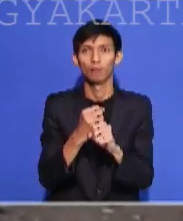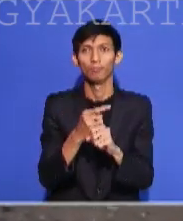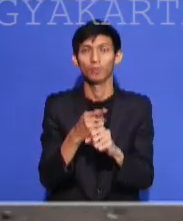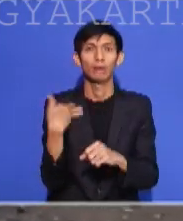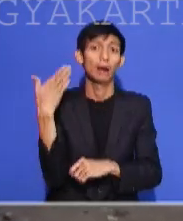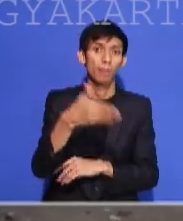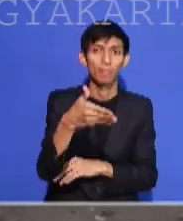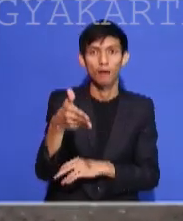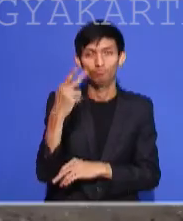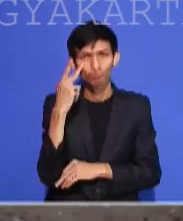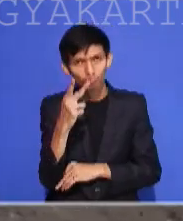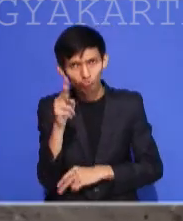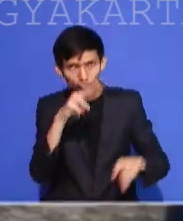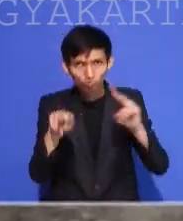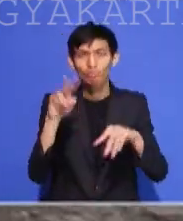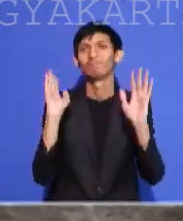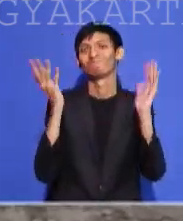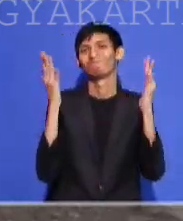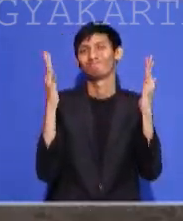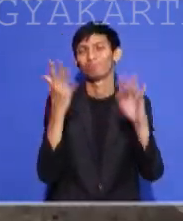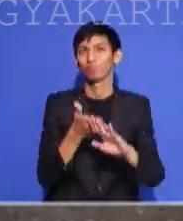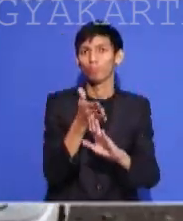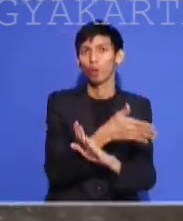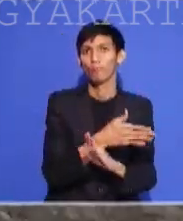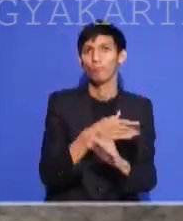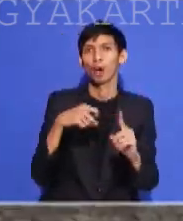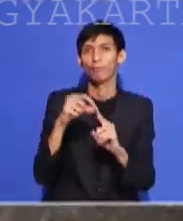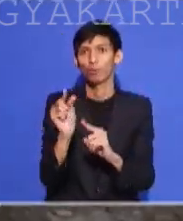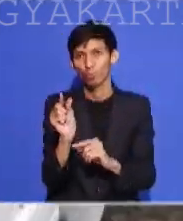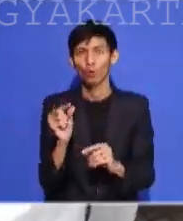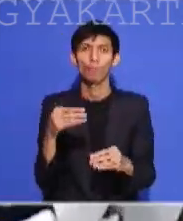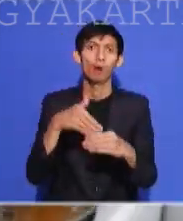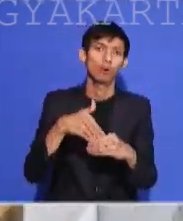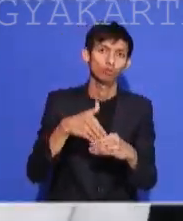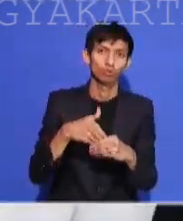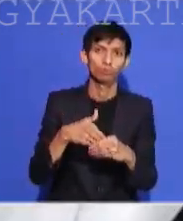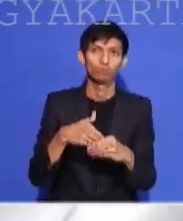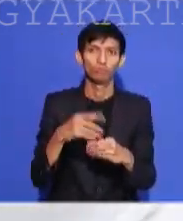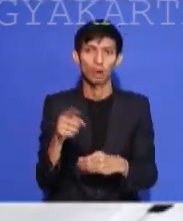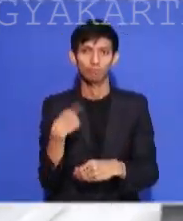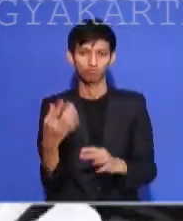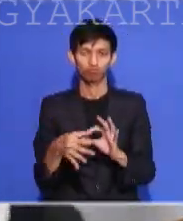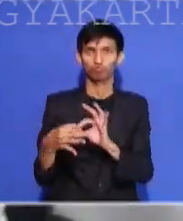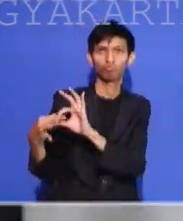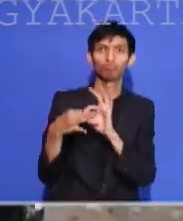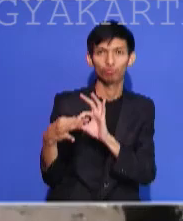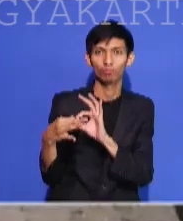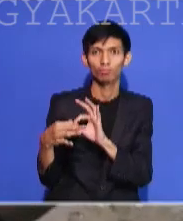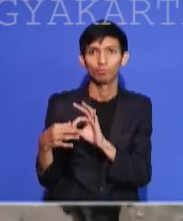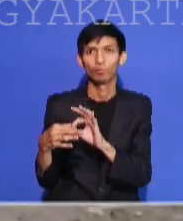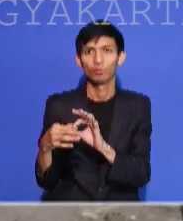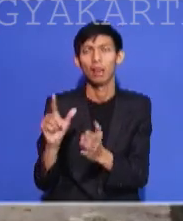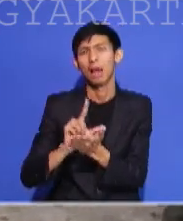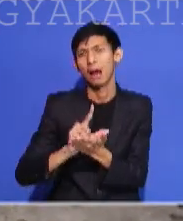mengapresiasi kinerja KPU Bawaslu dan aparat yang selalu bersinergi dan berkolaborasi demi kelancaran